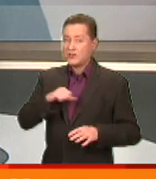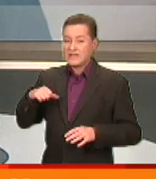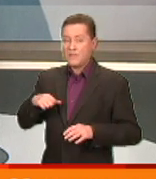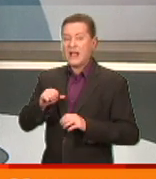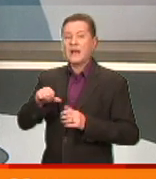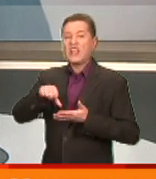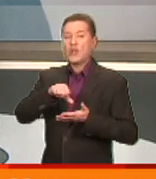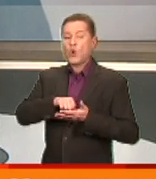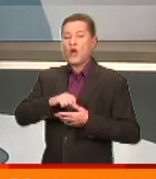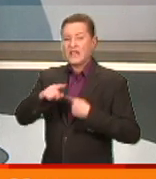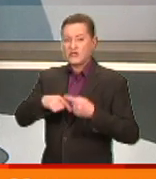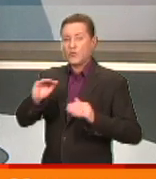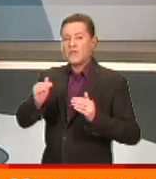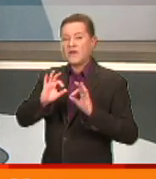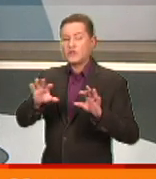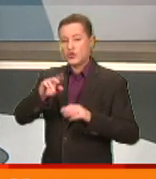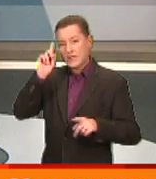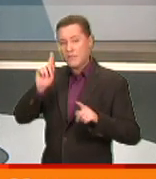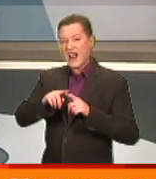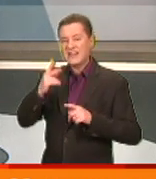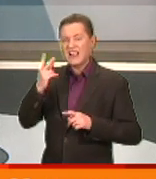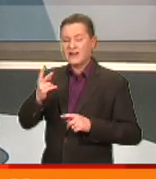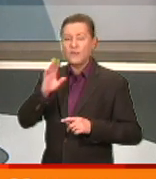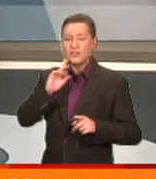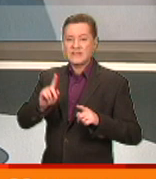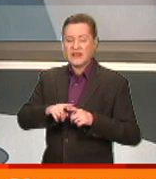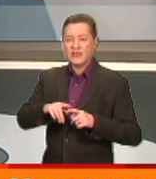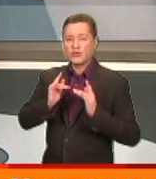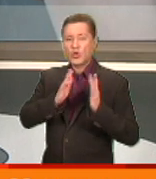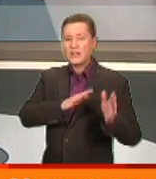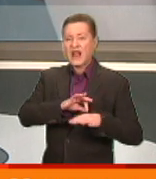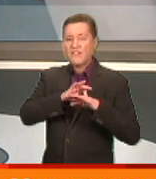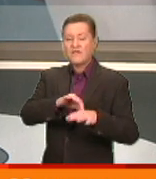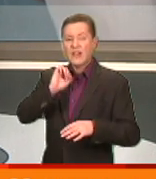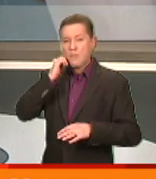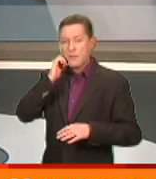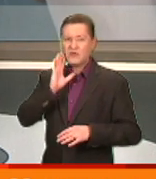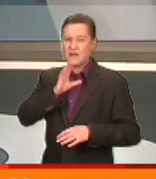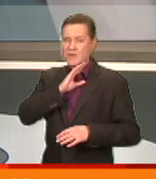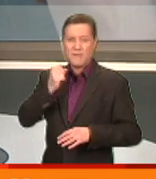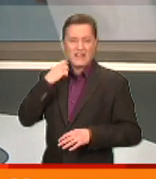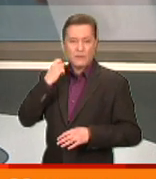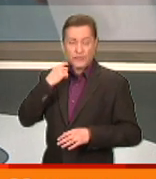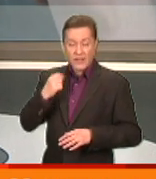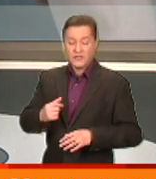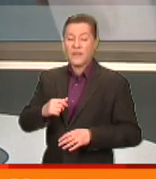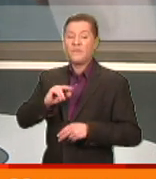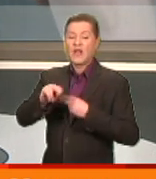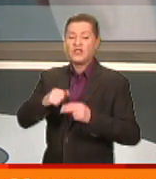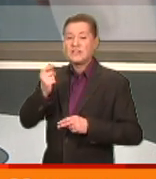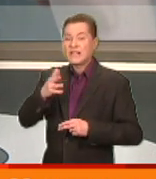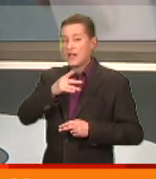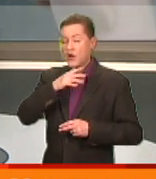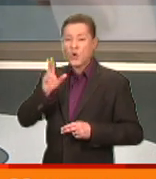наступного сюжету – братика і двох сестричок до інтернату відвела бабуся, бо мама непутяща. За кілька років